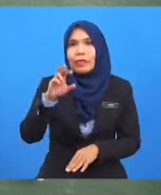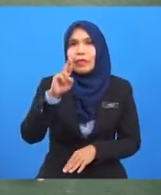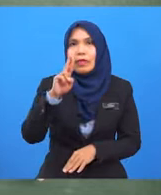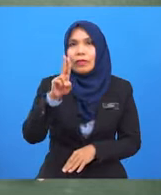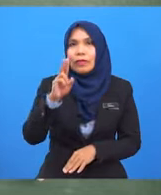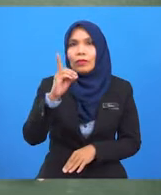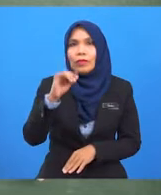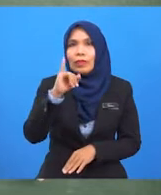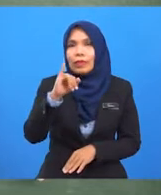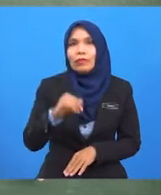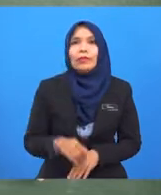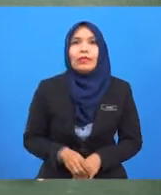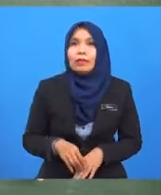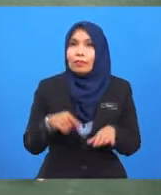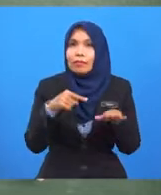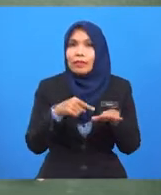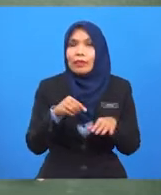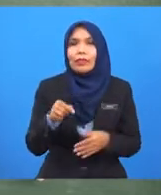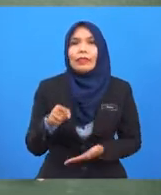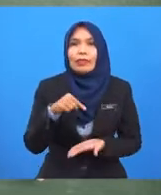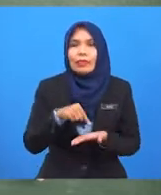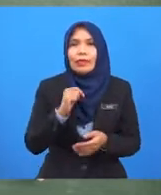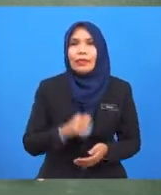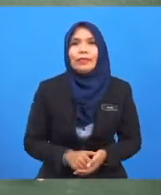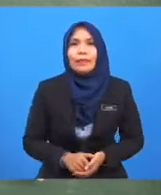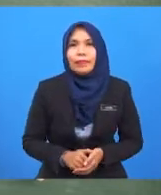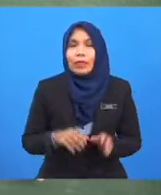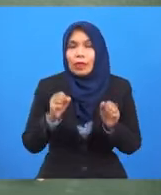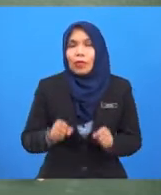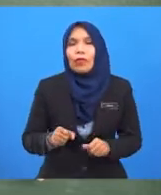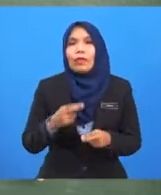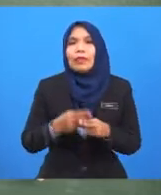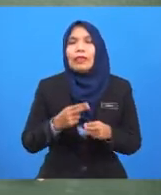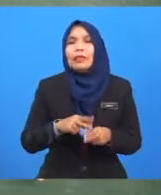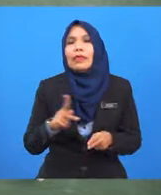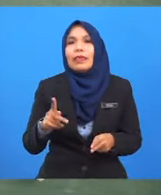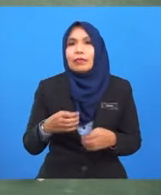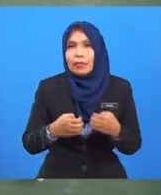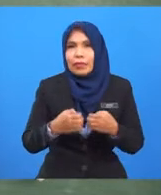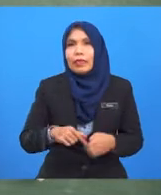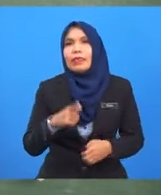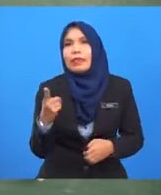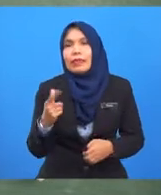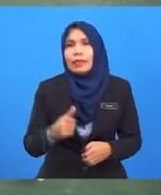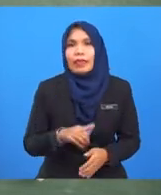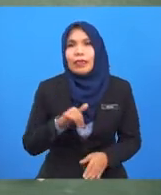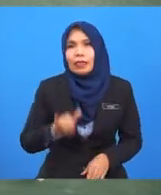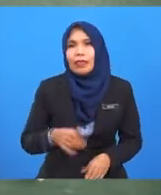menamakan lebih daripada satu mesin ringkas yang telah dipelajari.